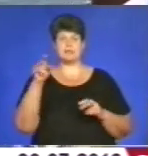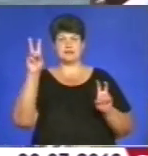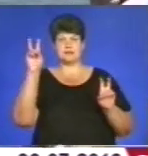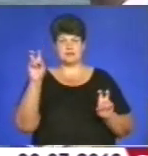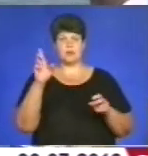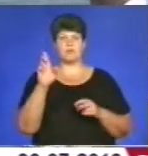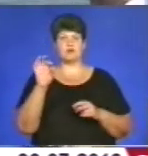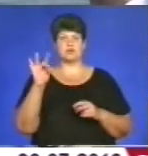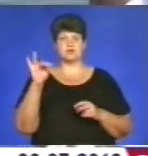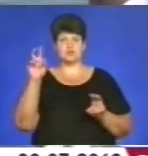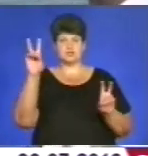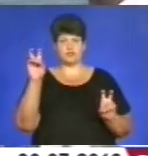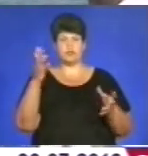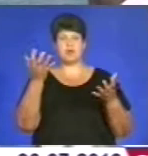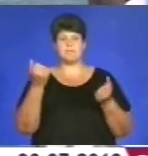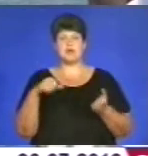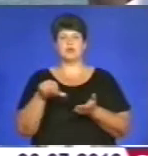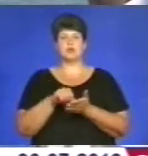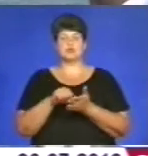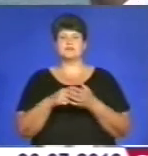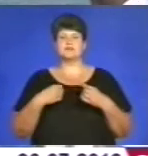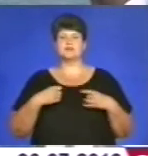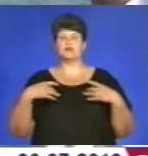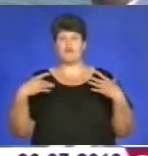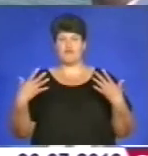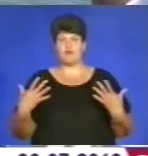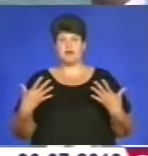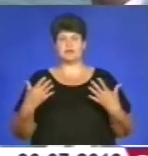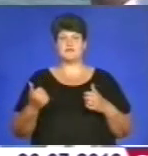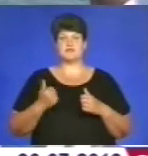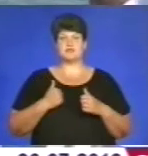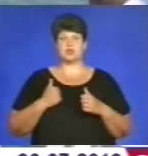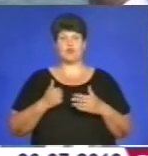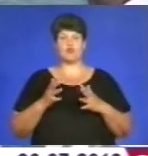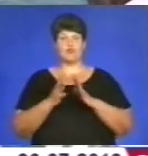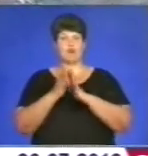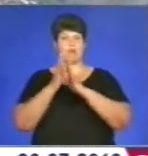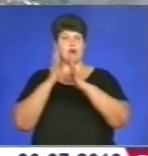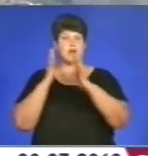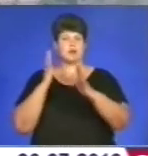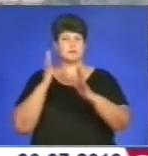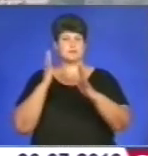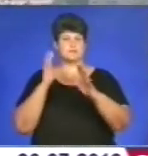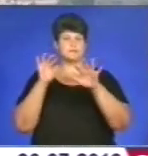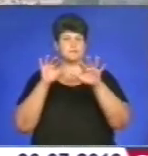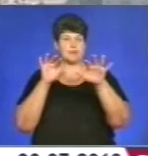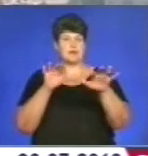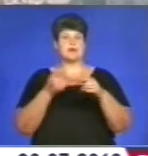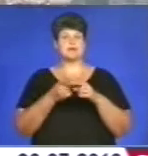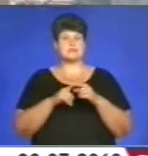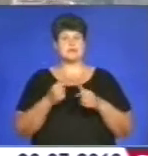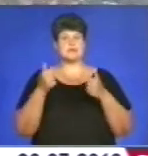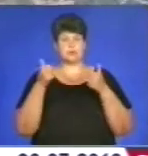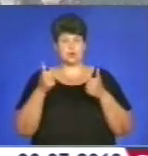Борщів, приймали участь в святкуванні, скажімо, військовому параді. Мабуть, це добре. Я